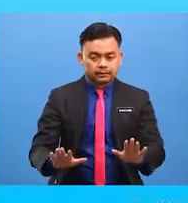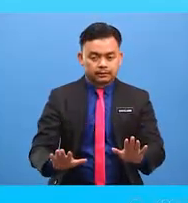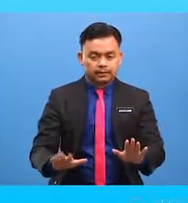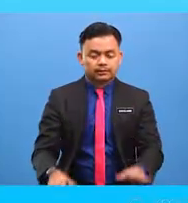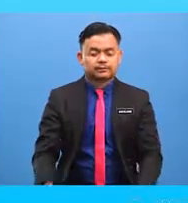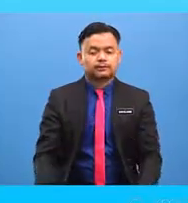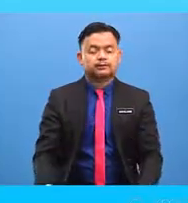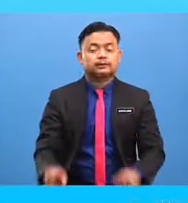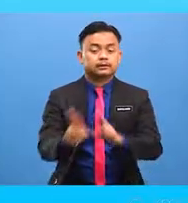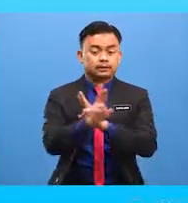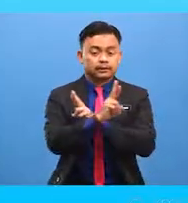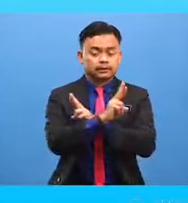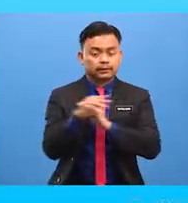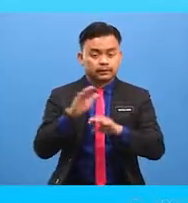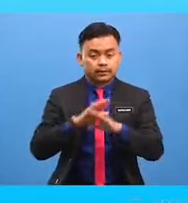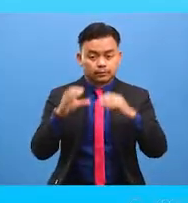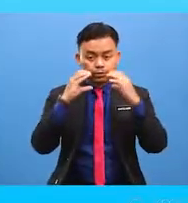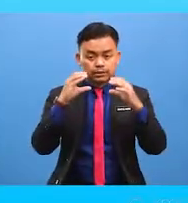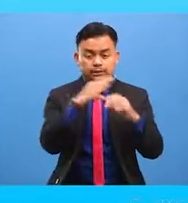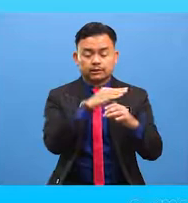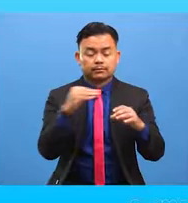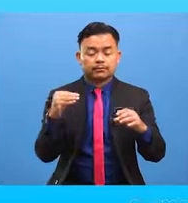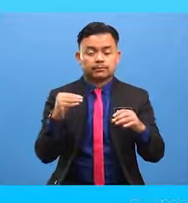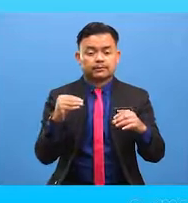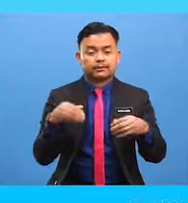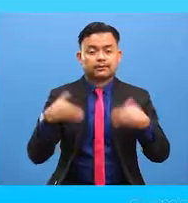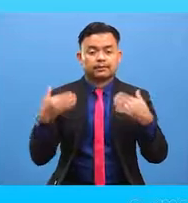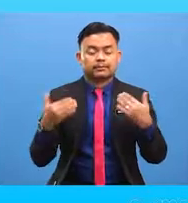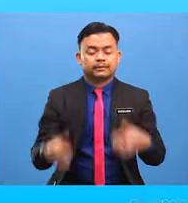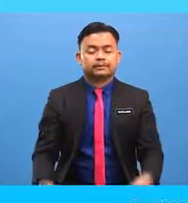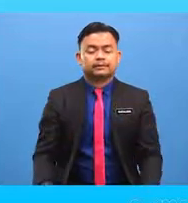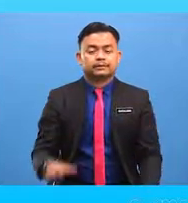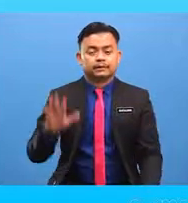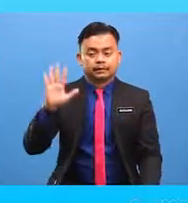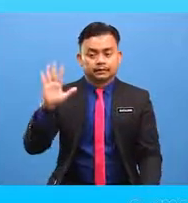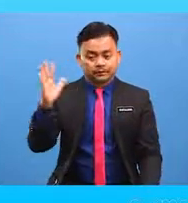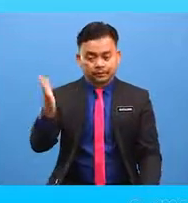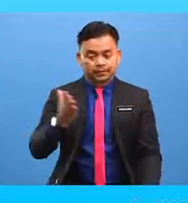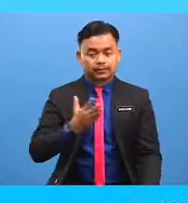tanpa bercakap atau ketawa, kamu letakkan tangan kamu ke dada.